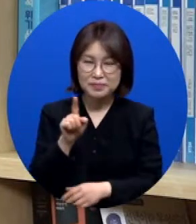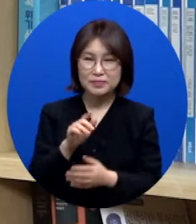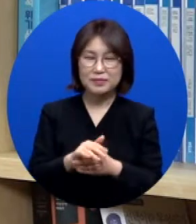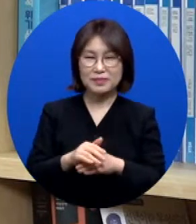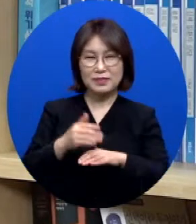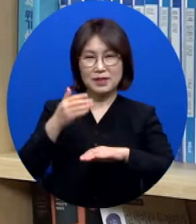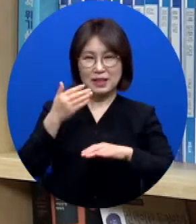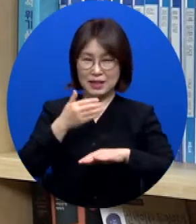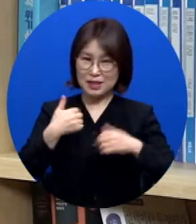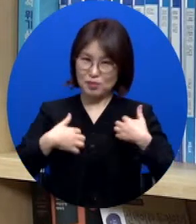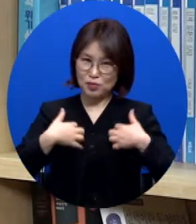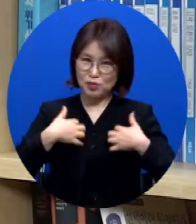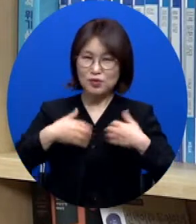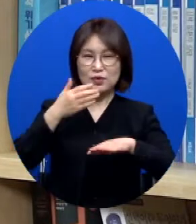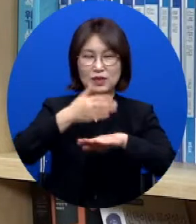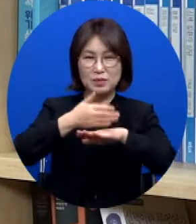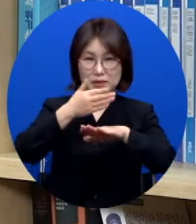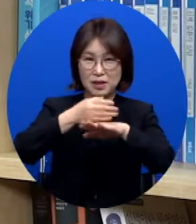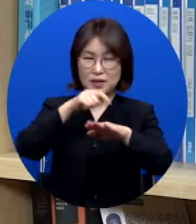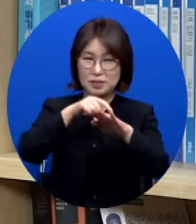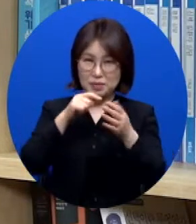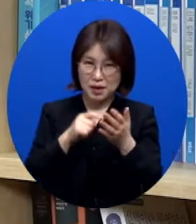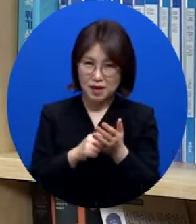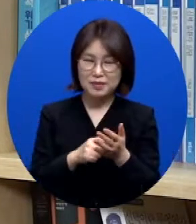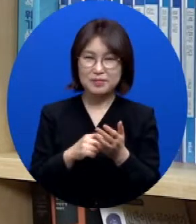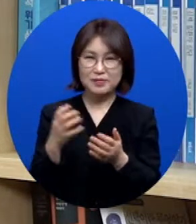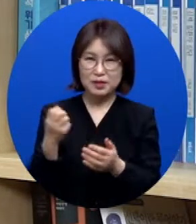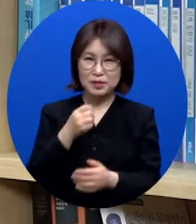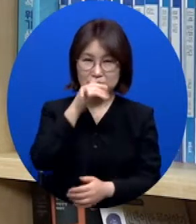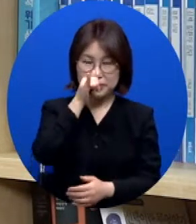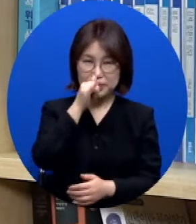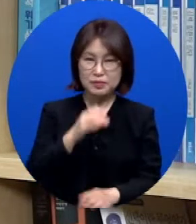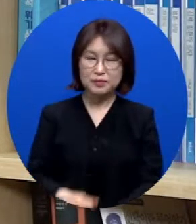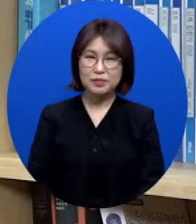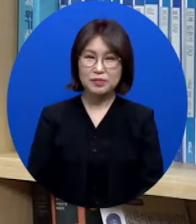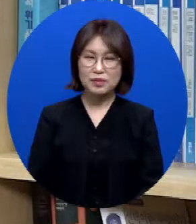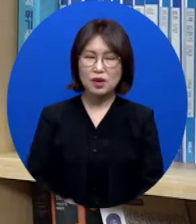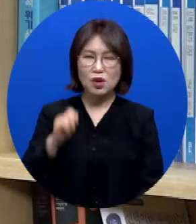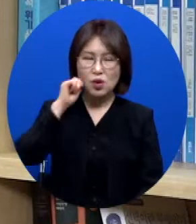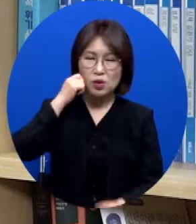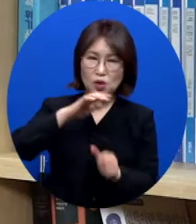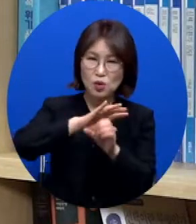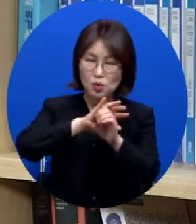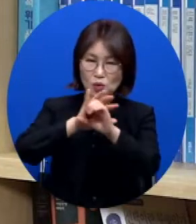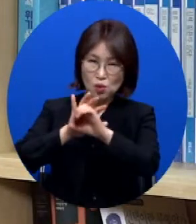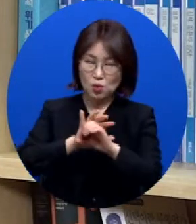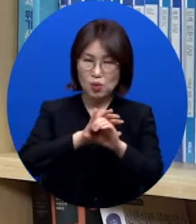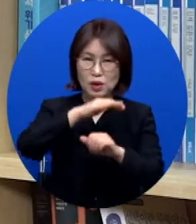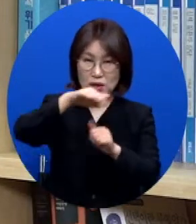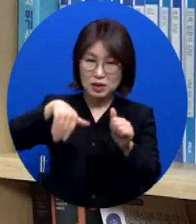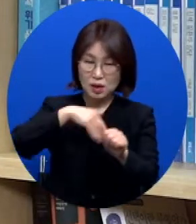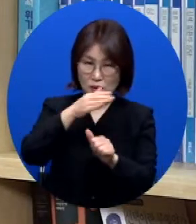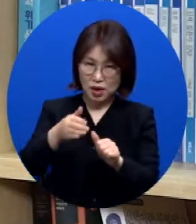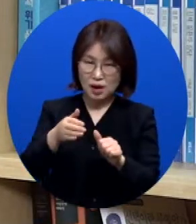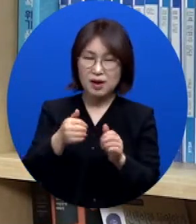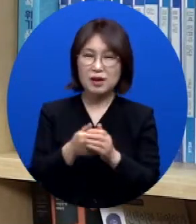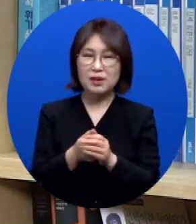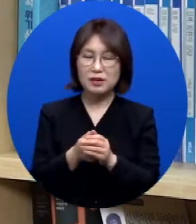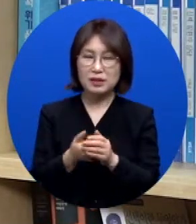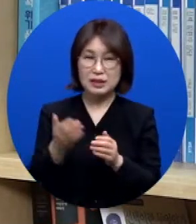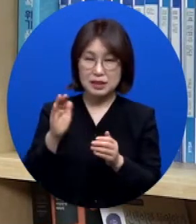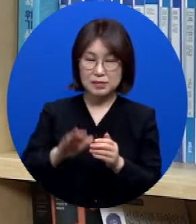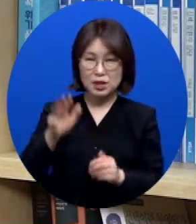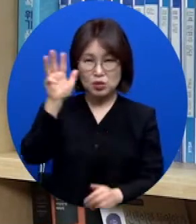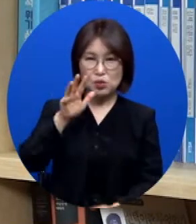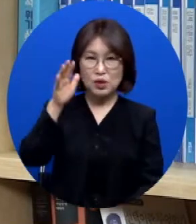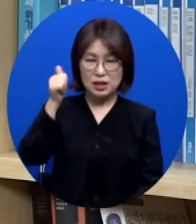감사한 마음입니다. 아울러서 지금이 참으로 어려운 시기인데 그럼에도 불구하고